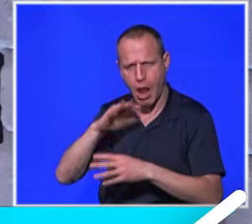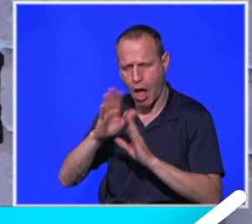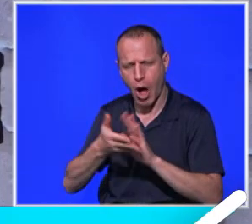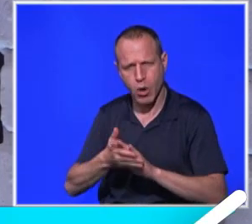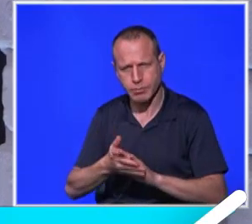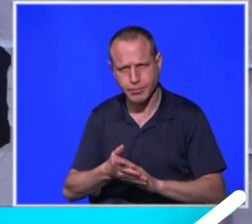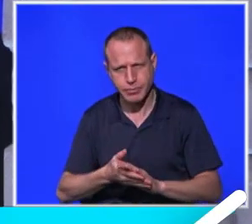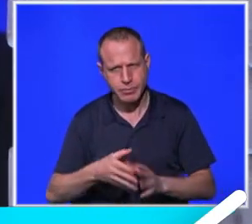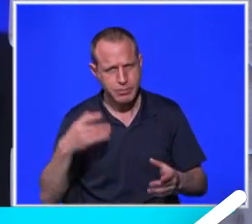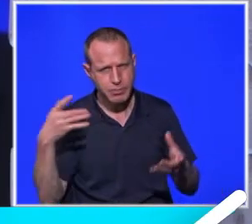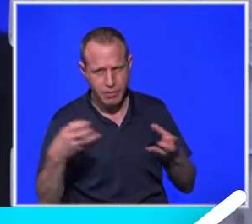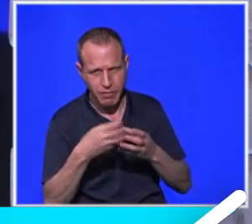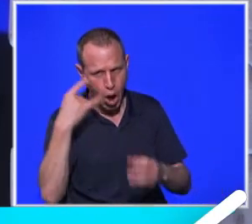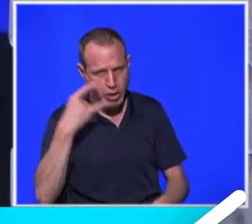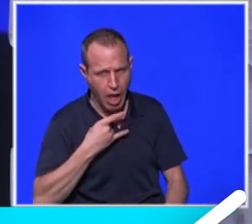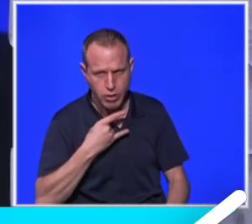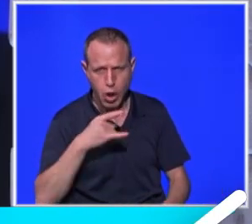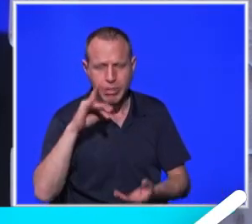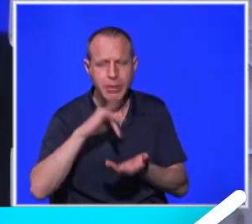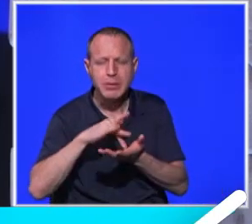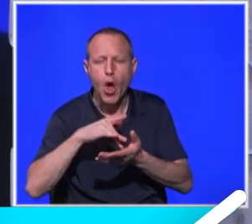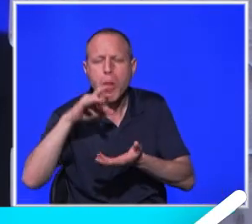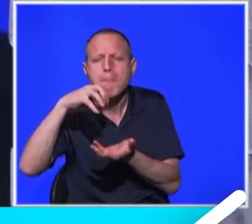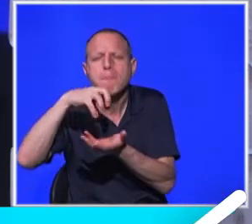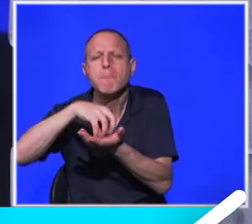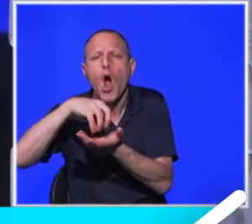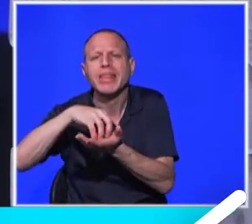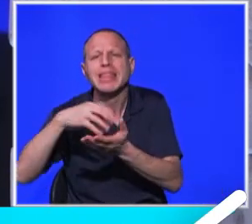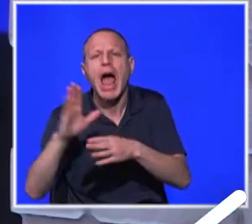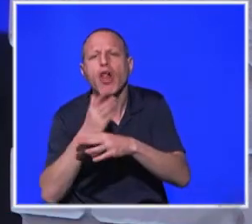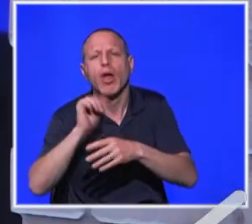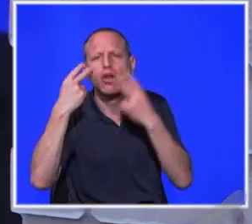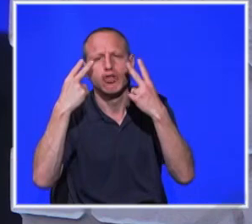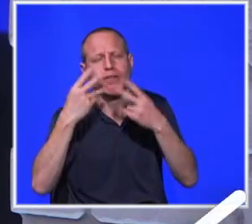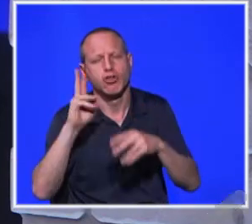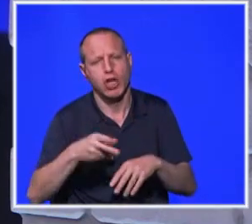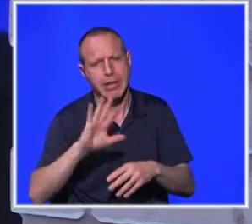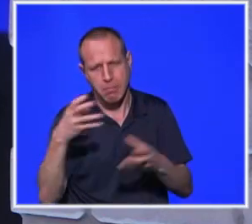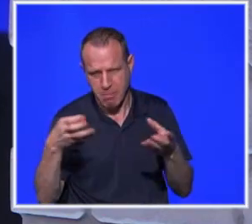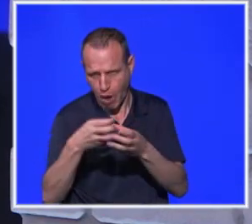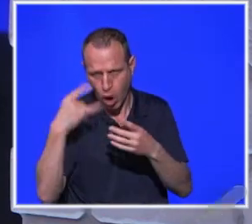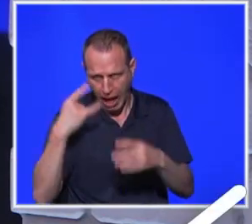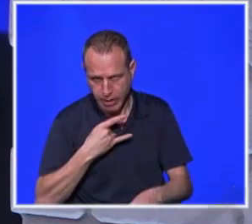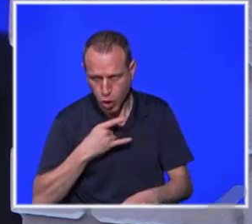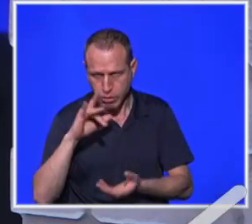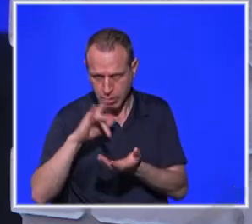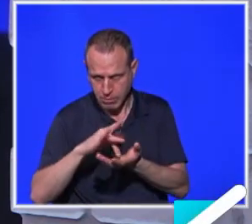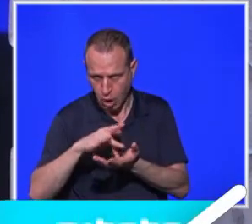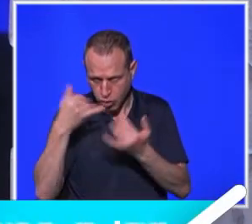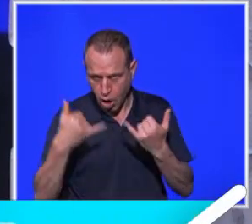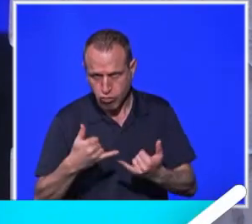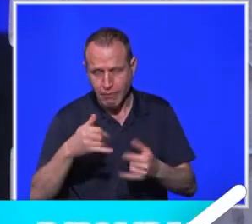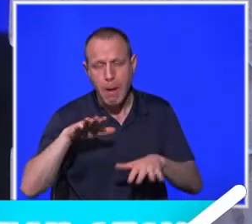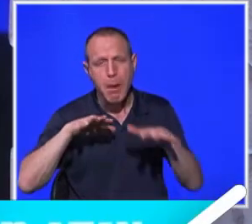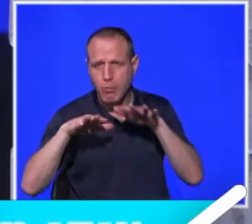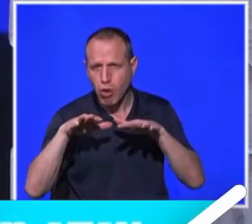היום במוקדי החלטות הכי חשובים שיש. זאת אומרת, אי אפשר לומר, אם המפלגות החרדיות נמצאות עכשיו